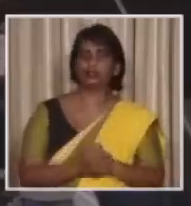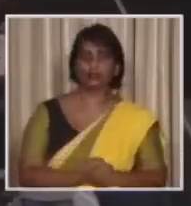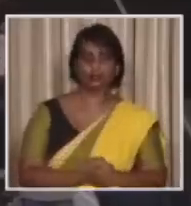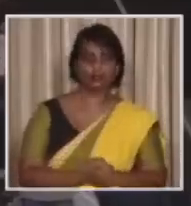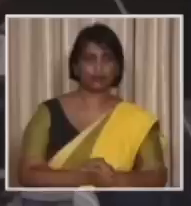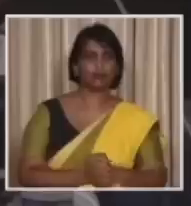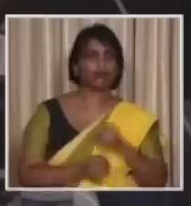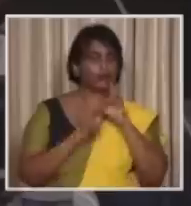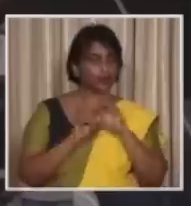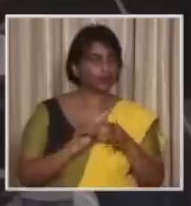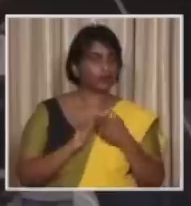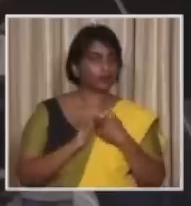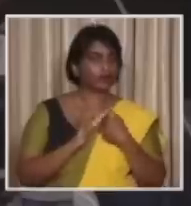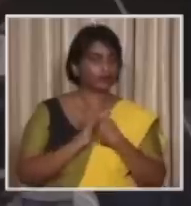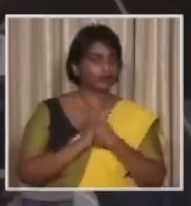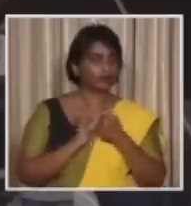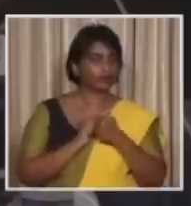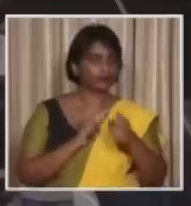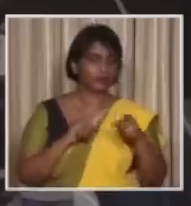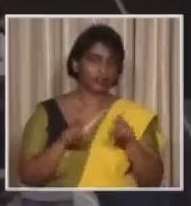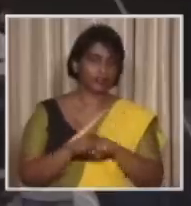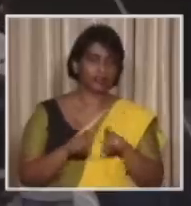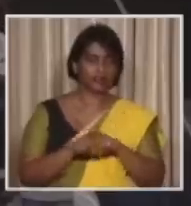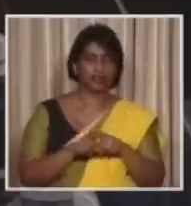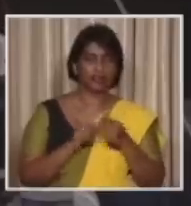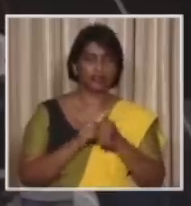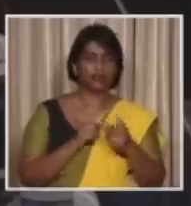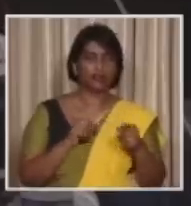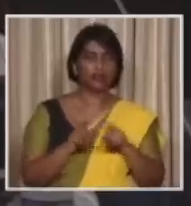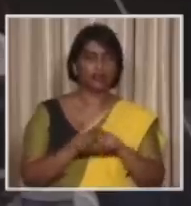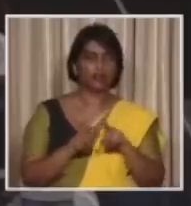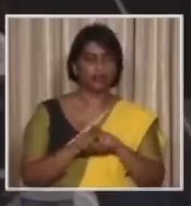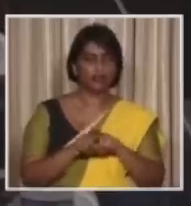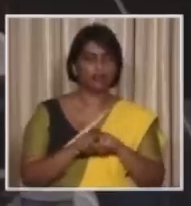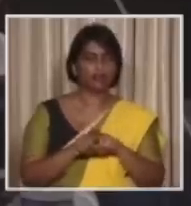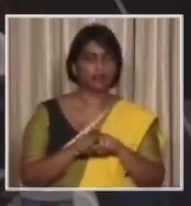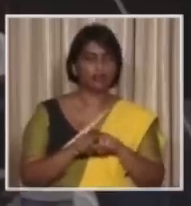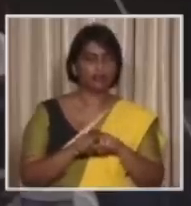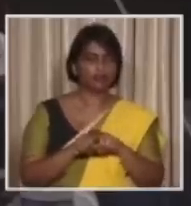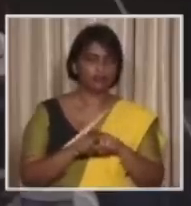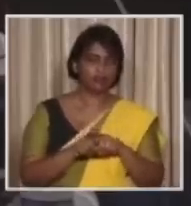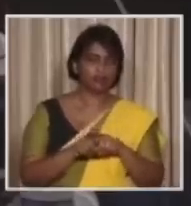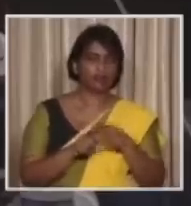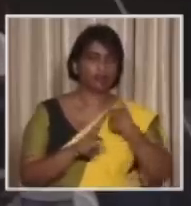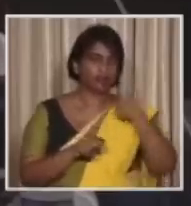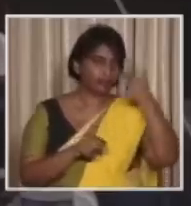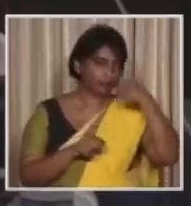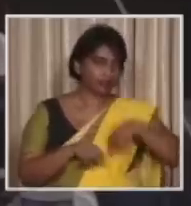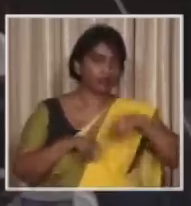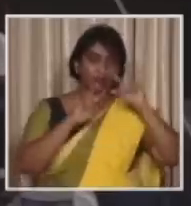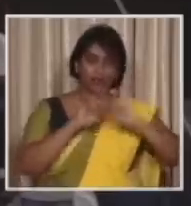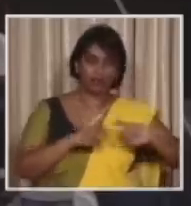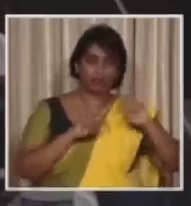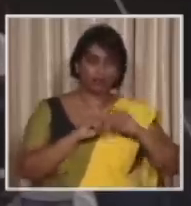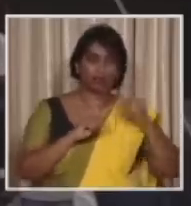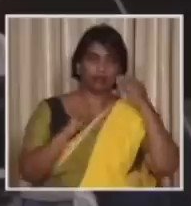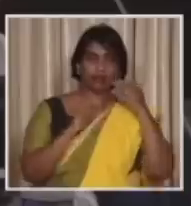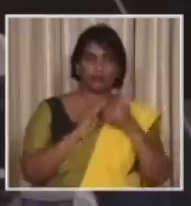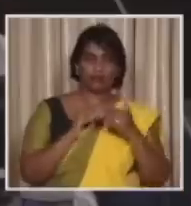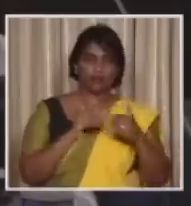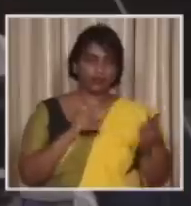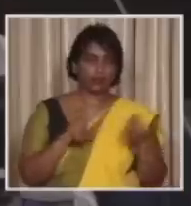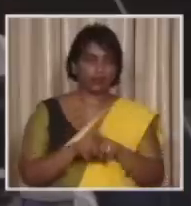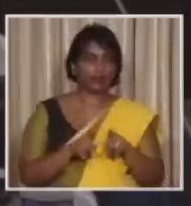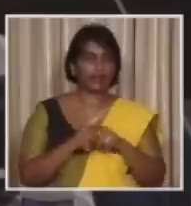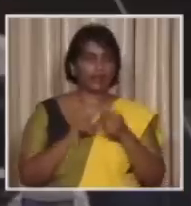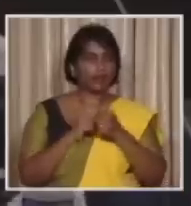ඒ වගේම කරු මුලාසන අනුර මන්ත්‍රීතුමනි අද අපි කණිජ තෙල් ගවේෂණයේ පිළිබඳව කතා කරනවා.